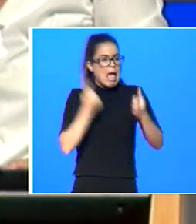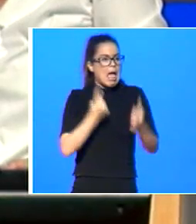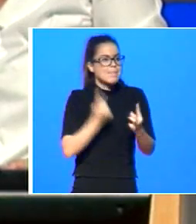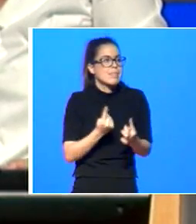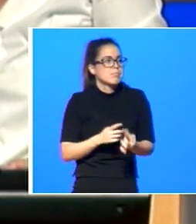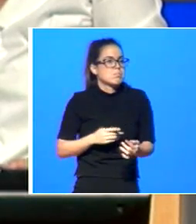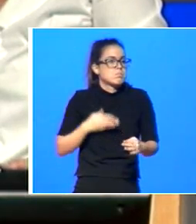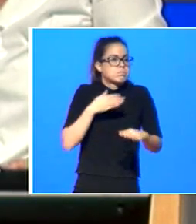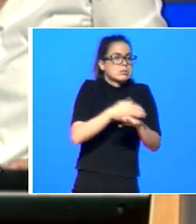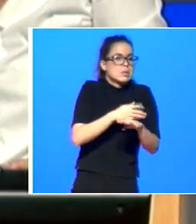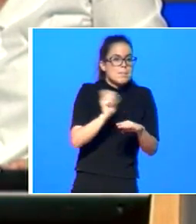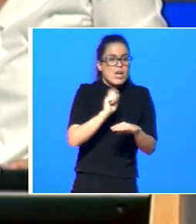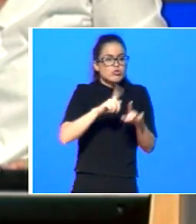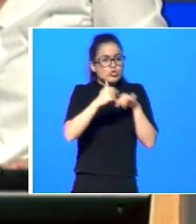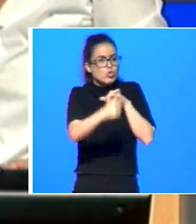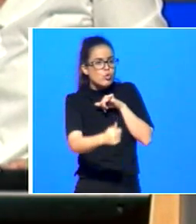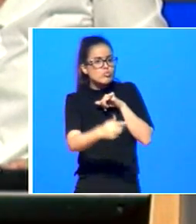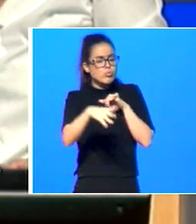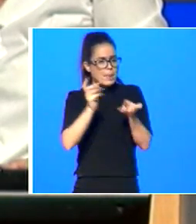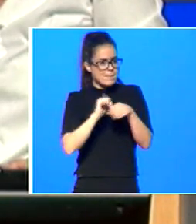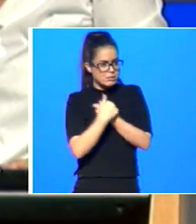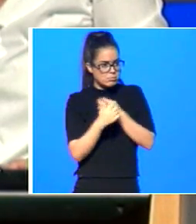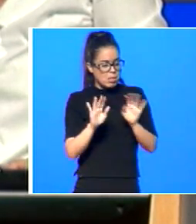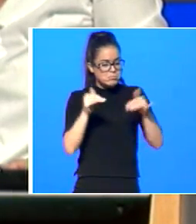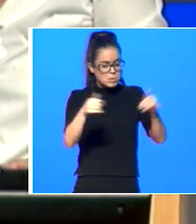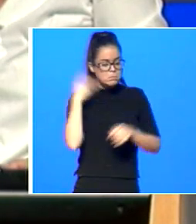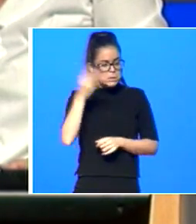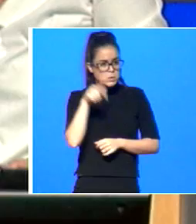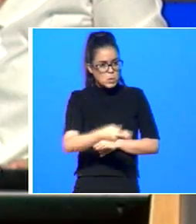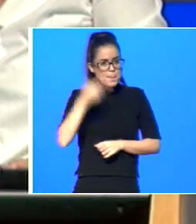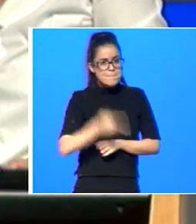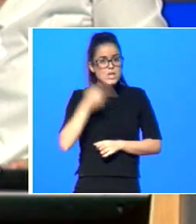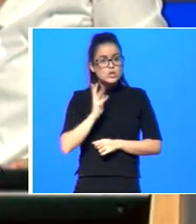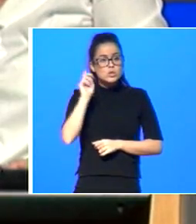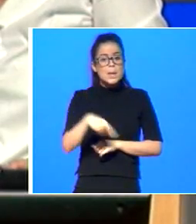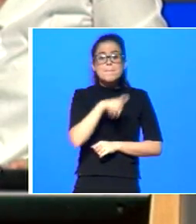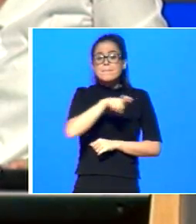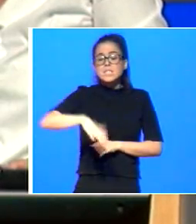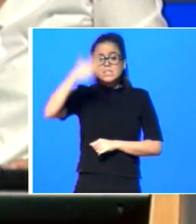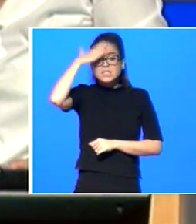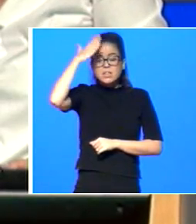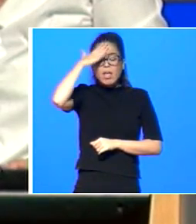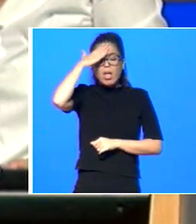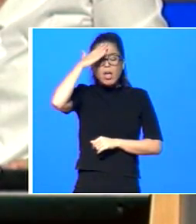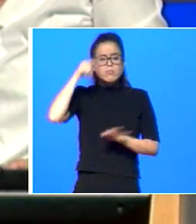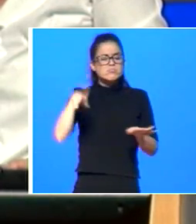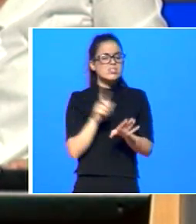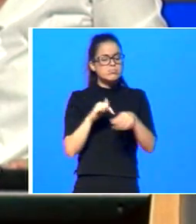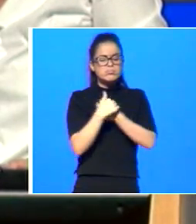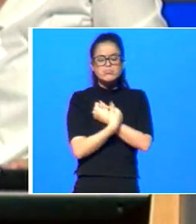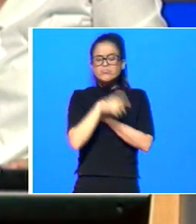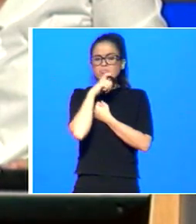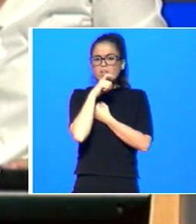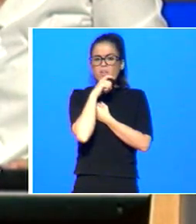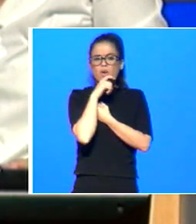guztizak ikasle danen inguruan, ez da? Eta nik uste dut hori beste klabe bat dela. Pertsona nagusiak zelan parte hartzen dugun